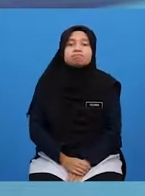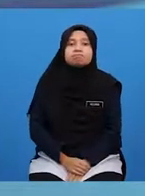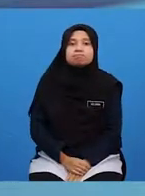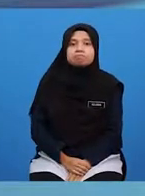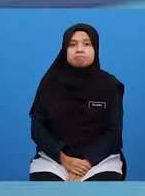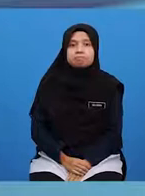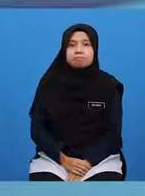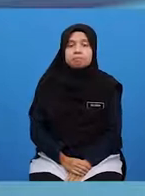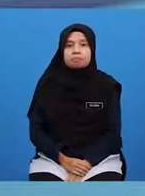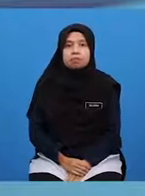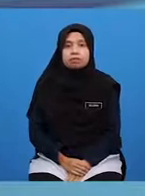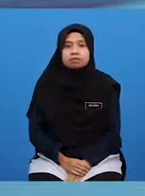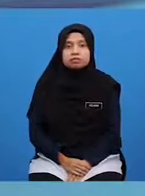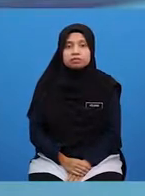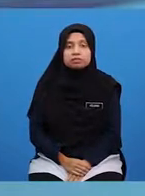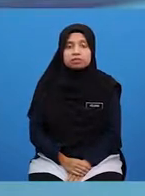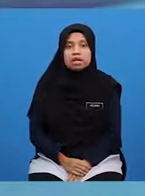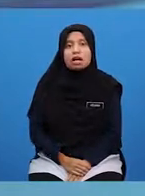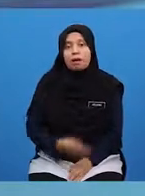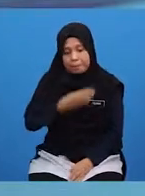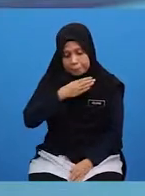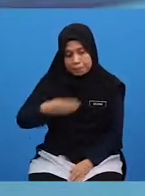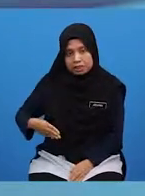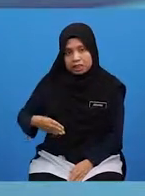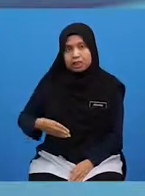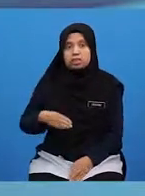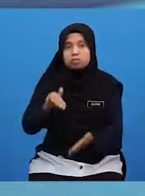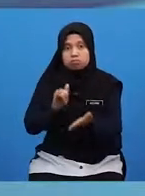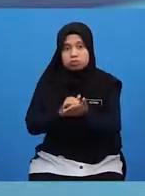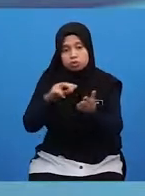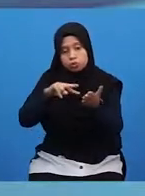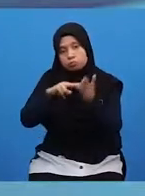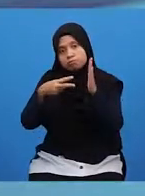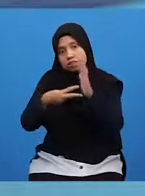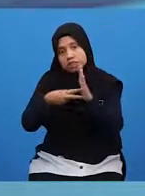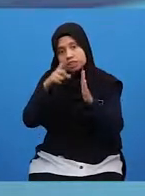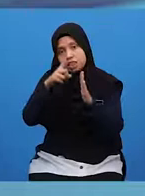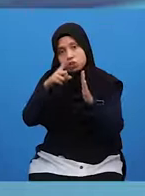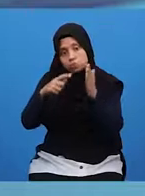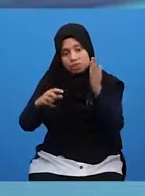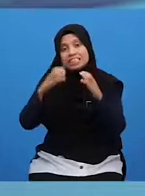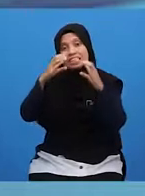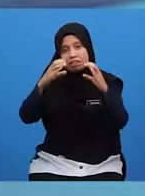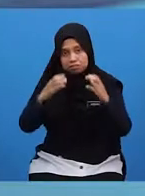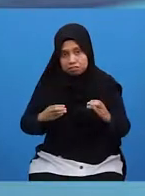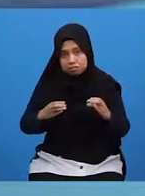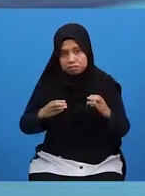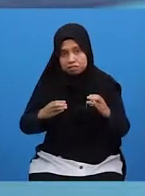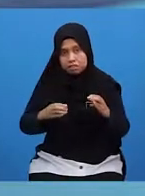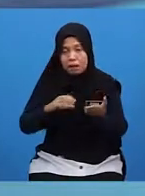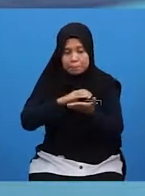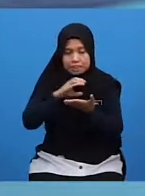tu murid-murid. Batik lukis teknik satu lapis merupakan satu teknik mencanting di